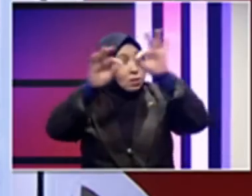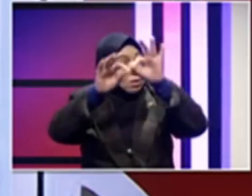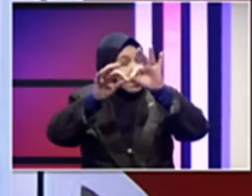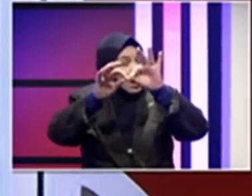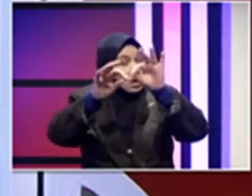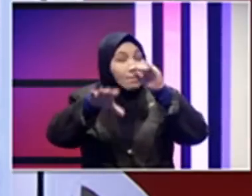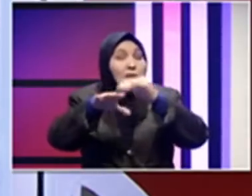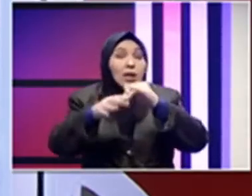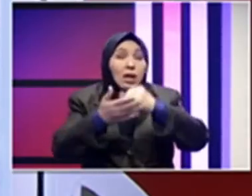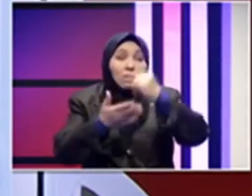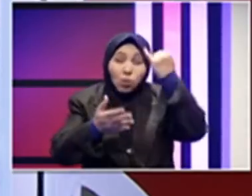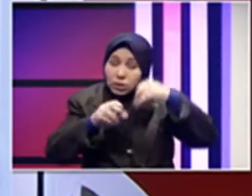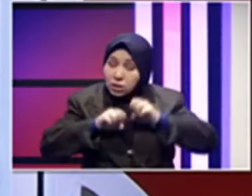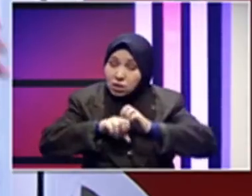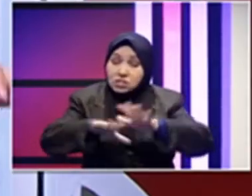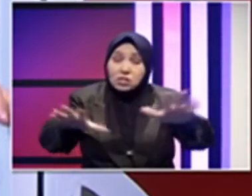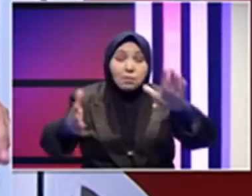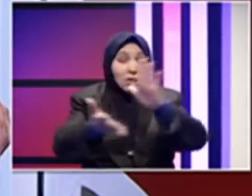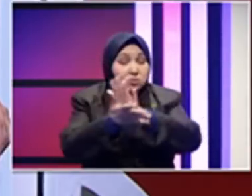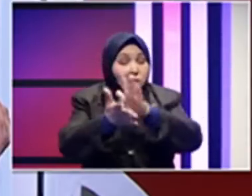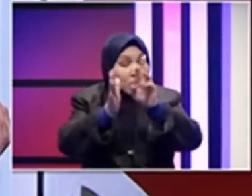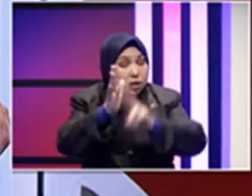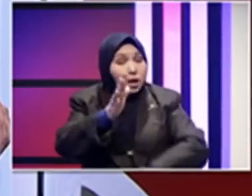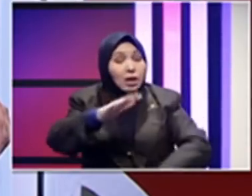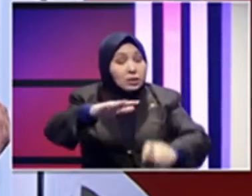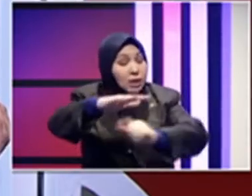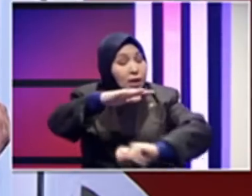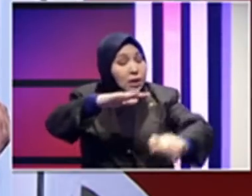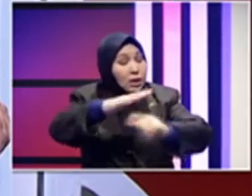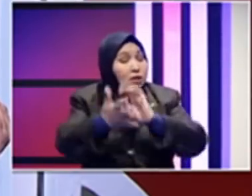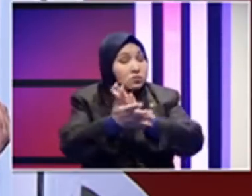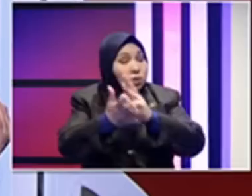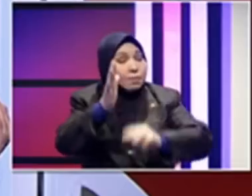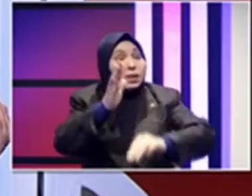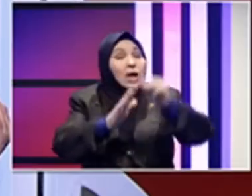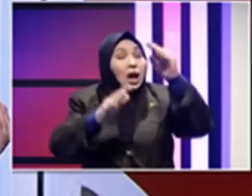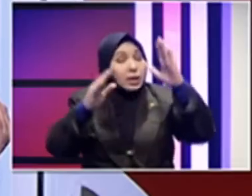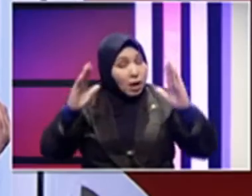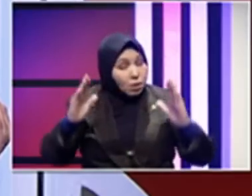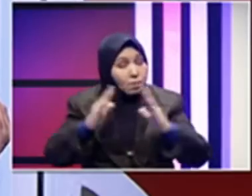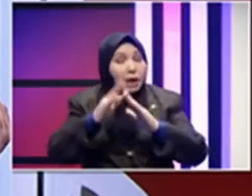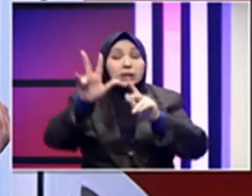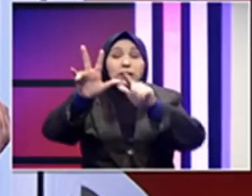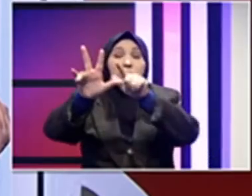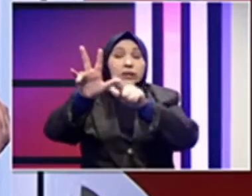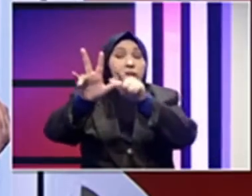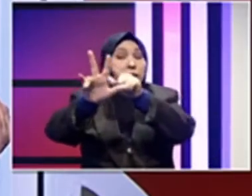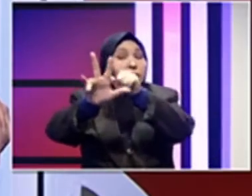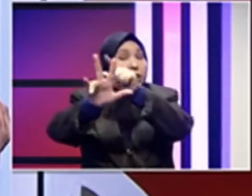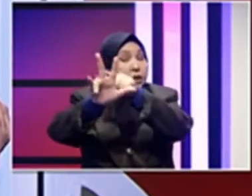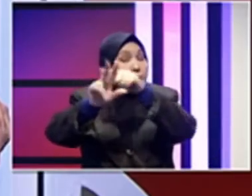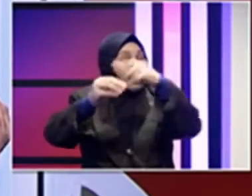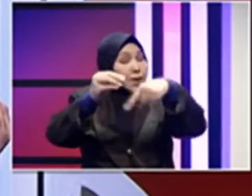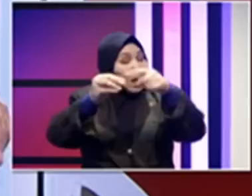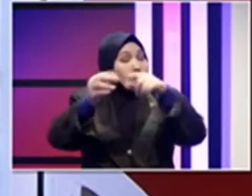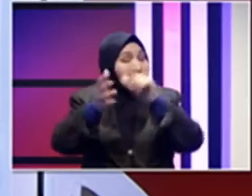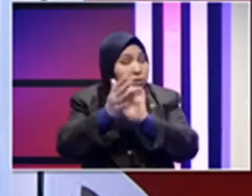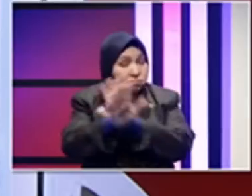kita sebarkan dekat sekolah rendah, tadika, di sekolah menengah ataupun kalau kat rumah pun. Ya. Tiga perkara ini jangan